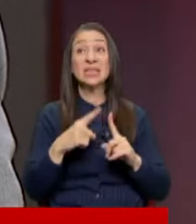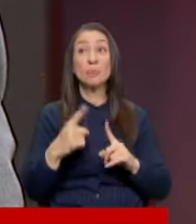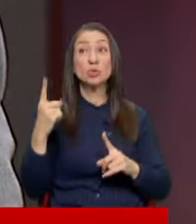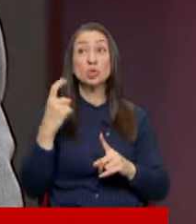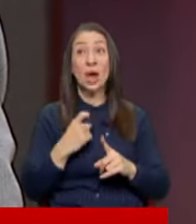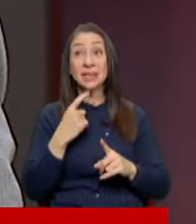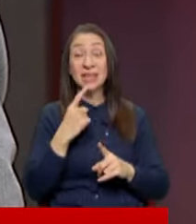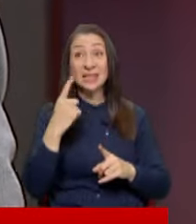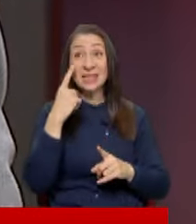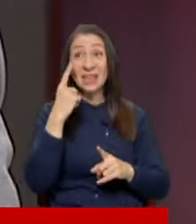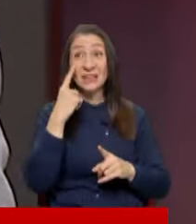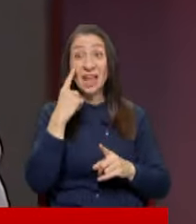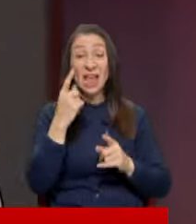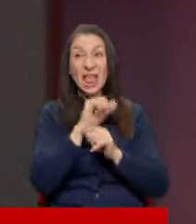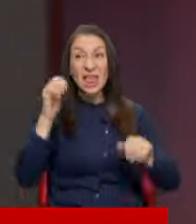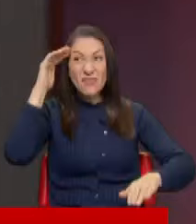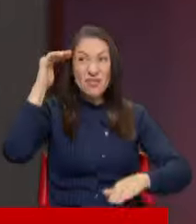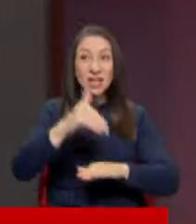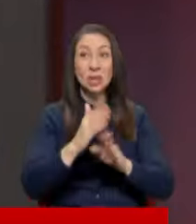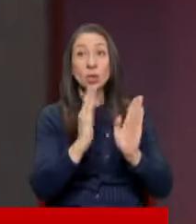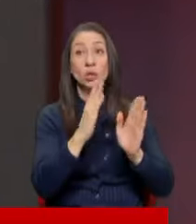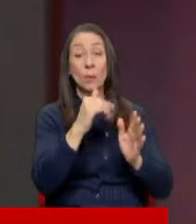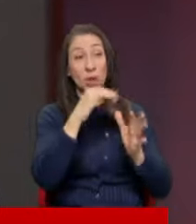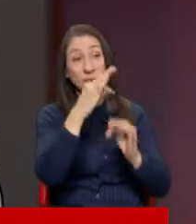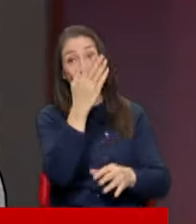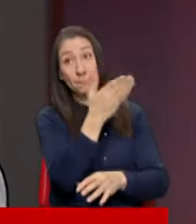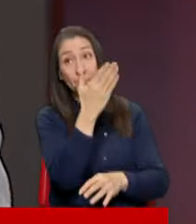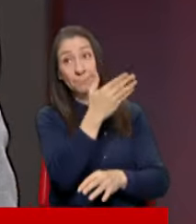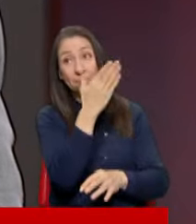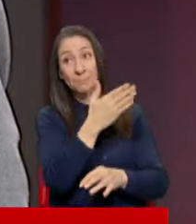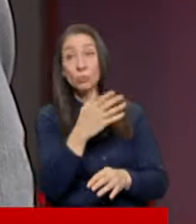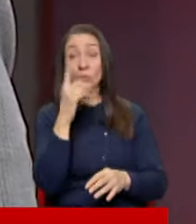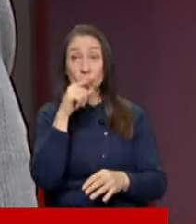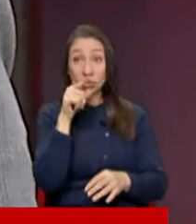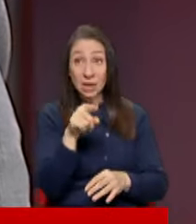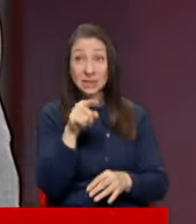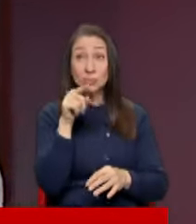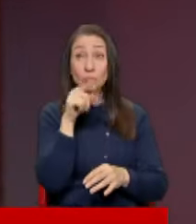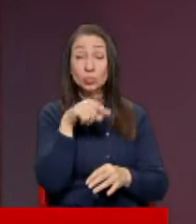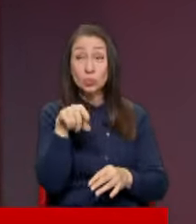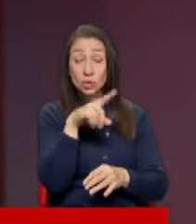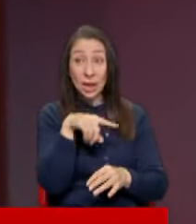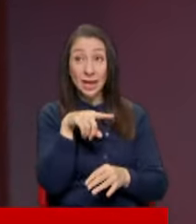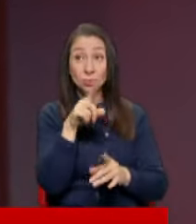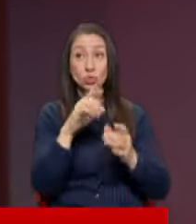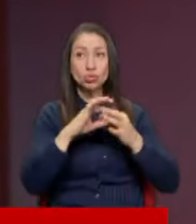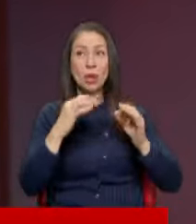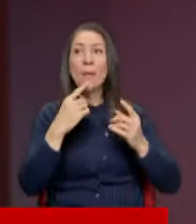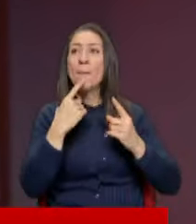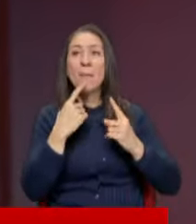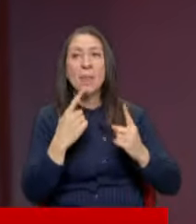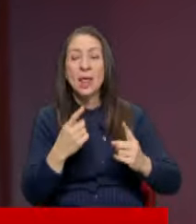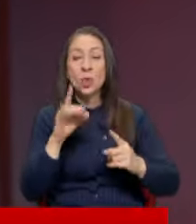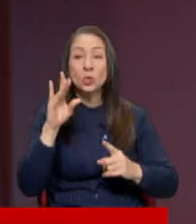sorar diyerek Devleti iflasa sürükleyen bir adam bunlar Dolayısıyla bunlar Bu sözü söyleyince